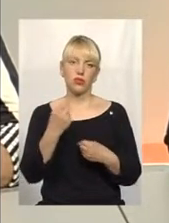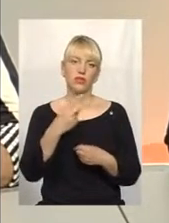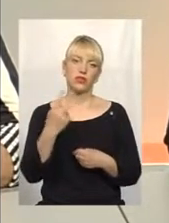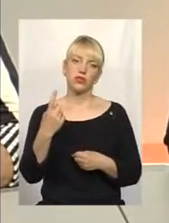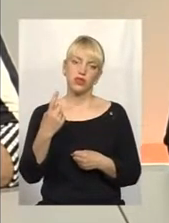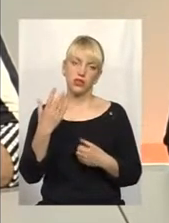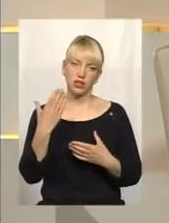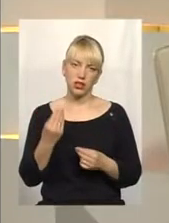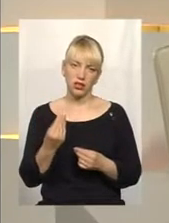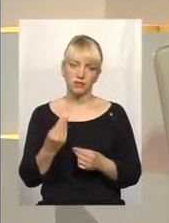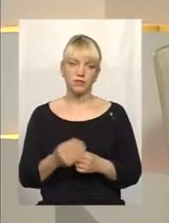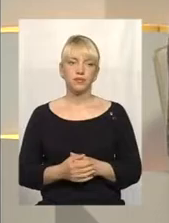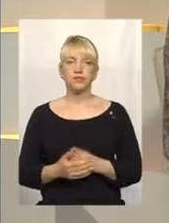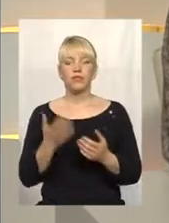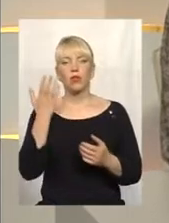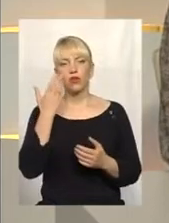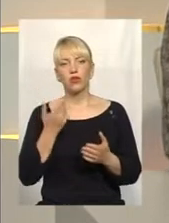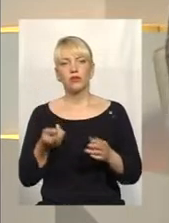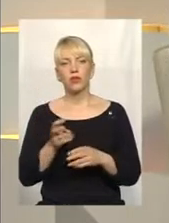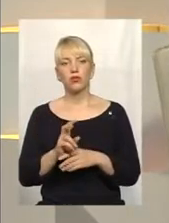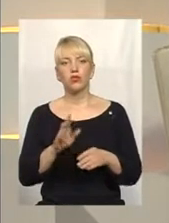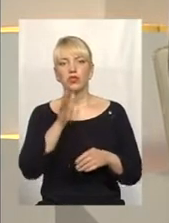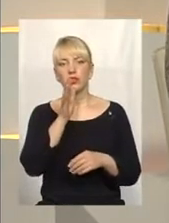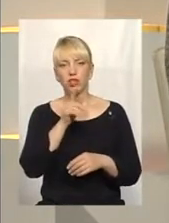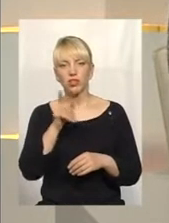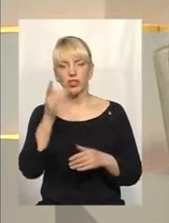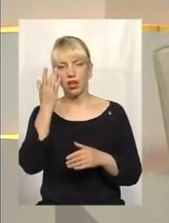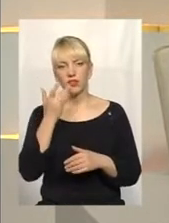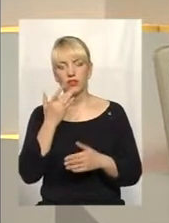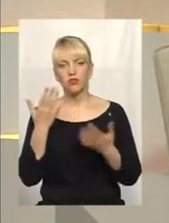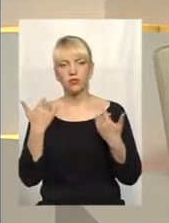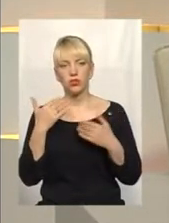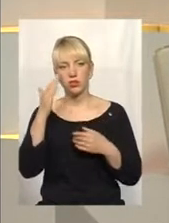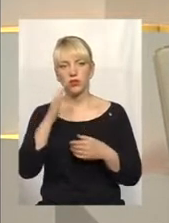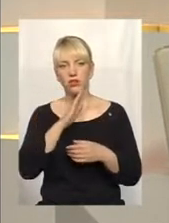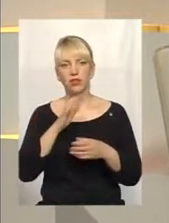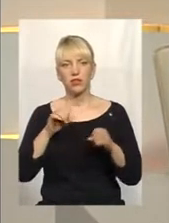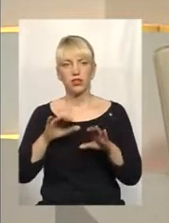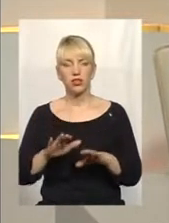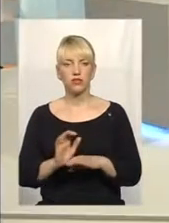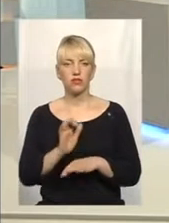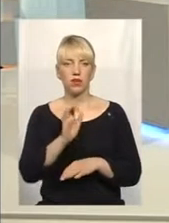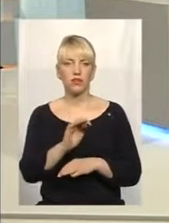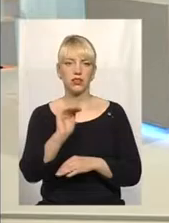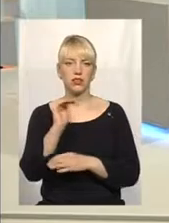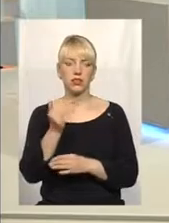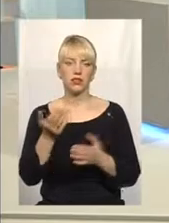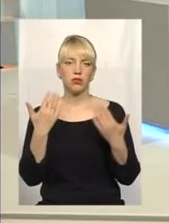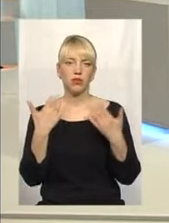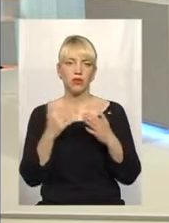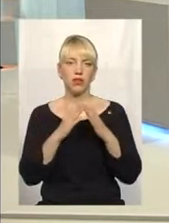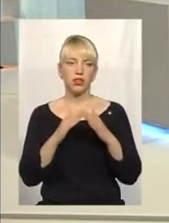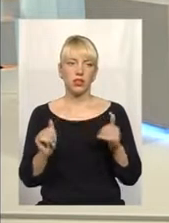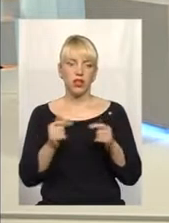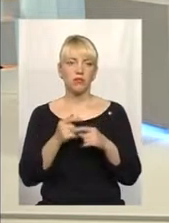дня. Коли приходить час літнього відпочинку, і батьки вирішують відправити дитину відпочивати в табір, вони,